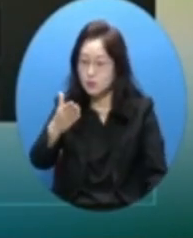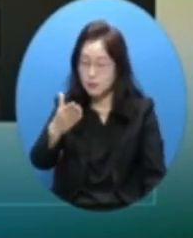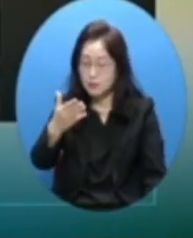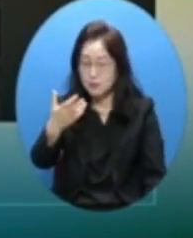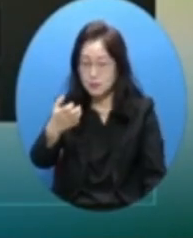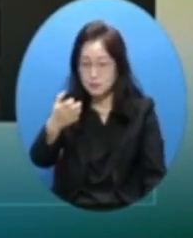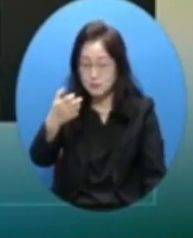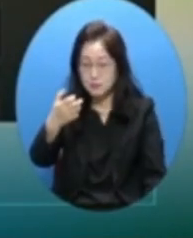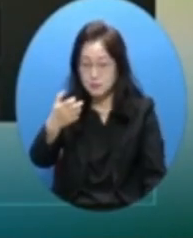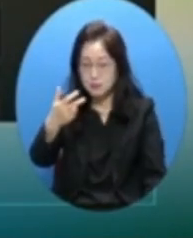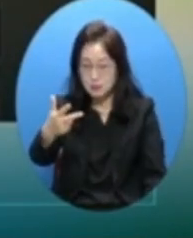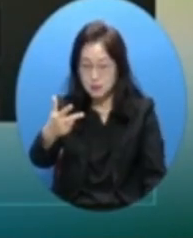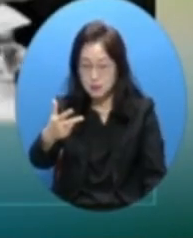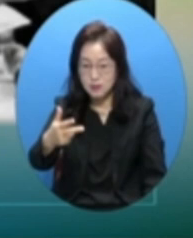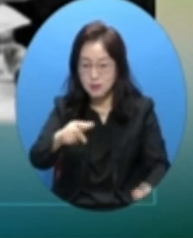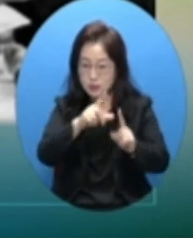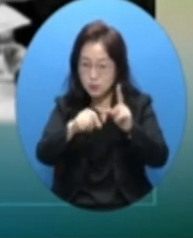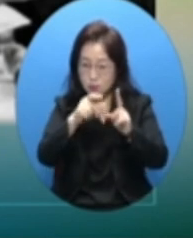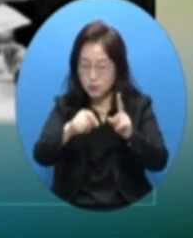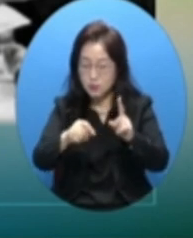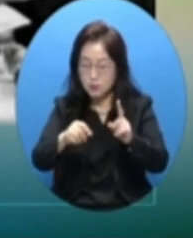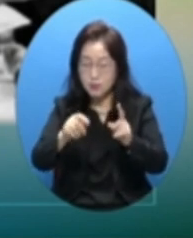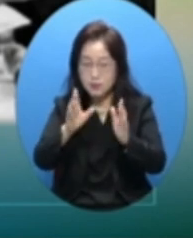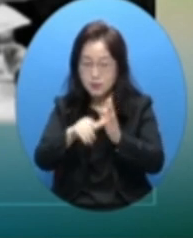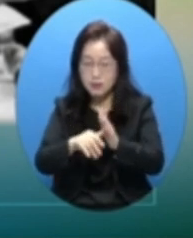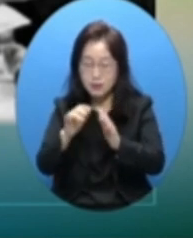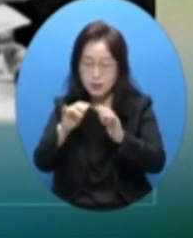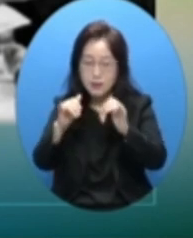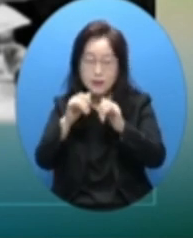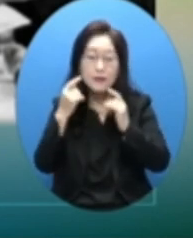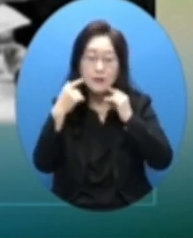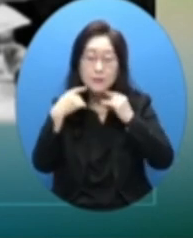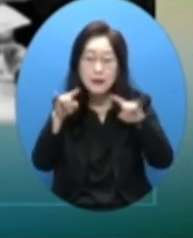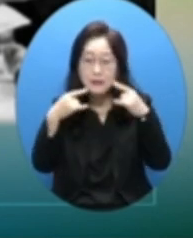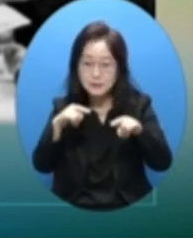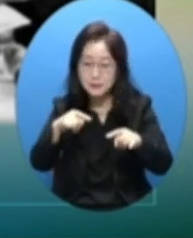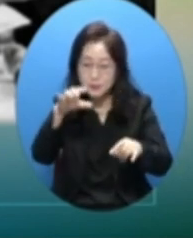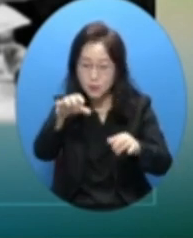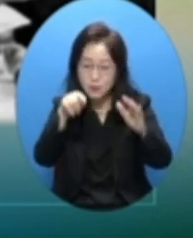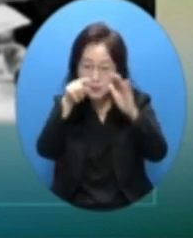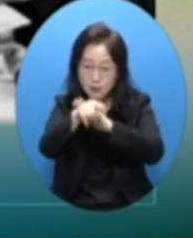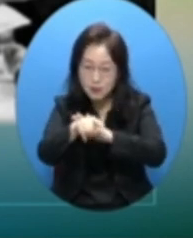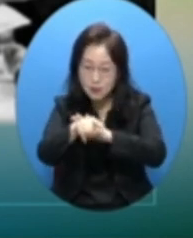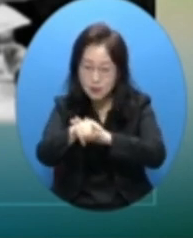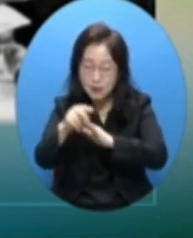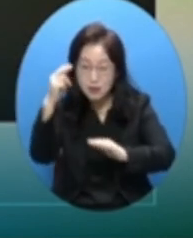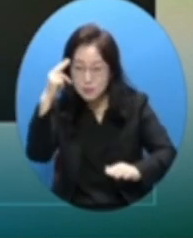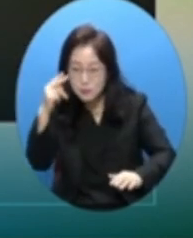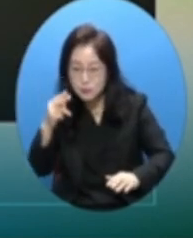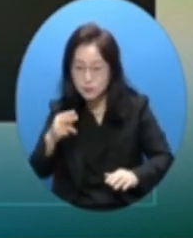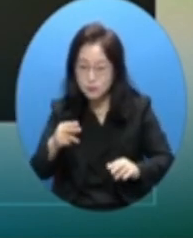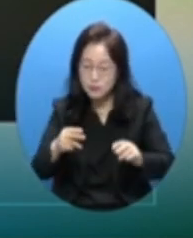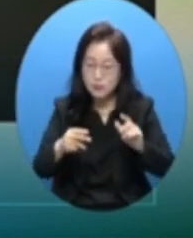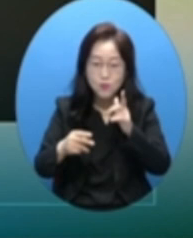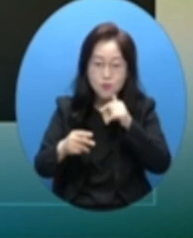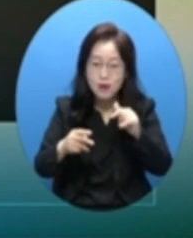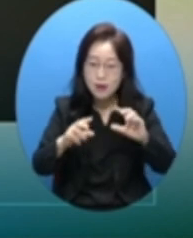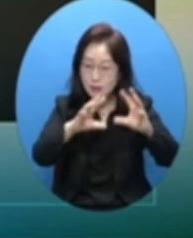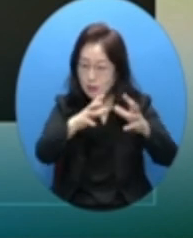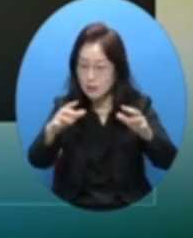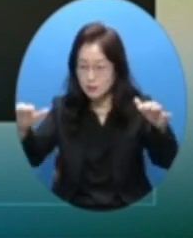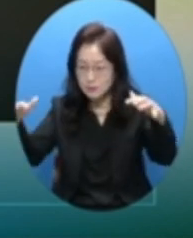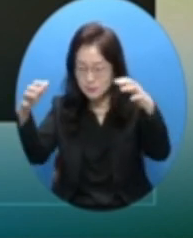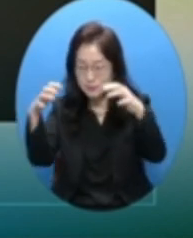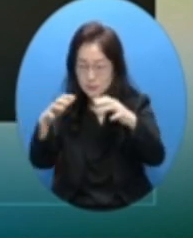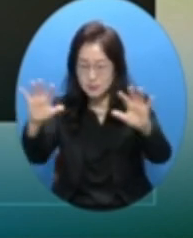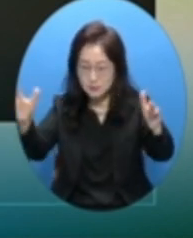전쟁이 끝납니다 베트남성이 멈추면서 월남에 있던 50만명 미군과